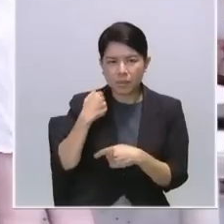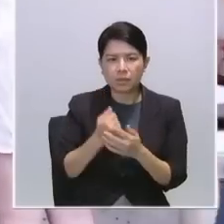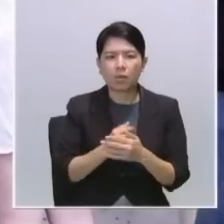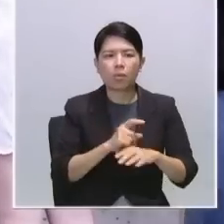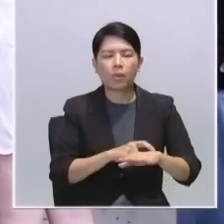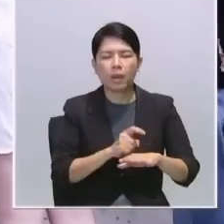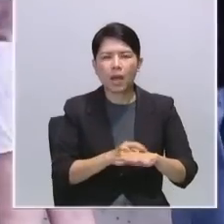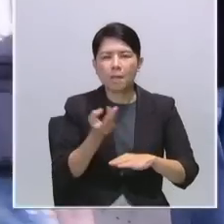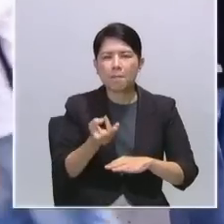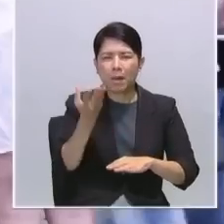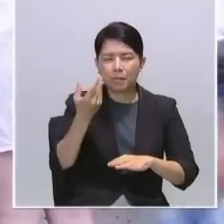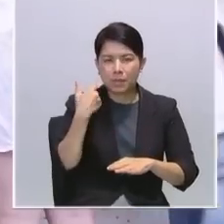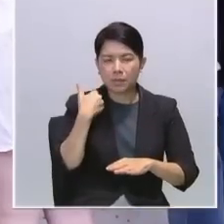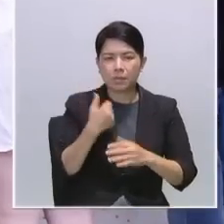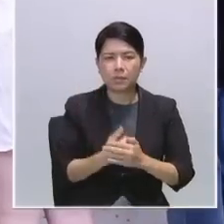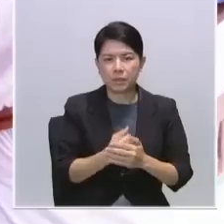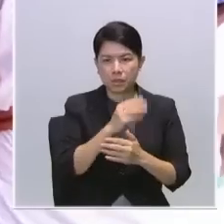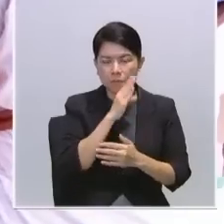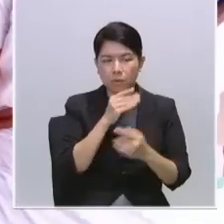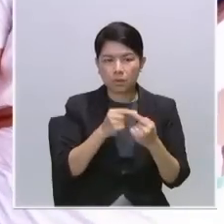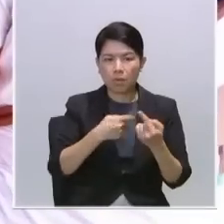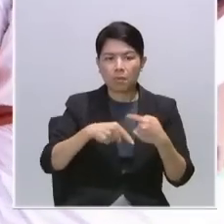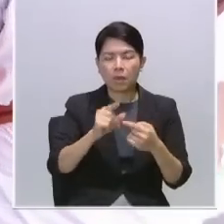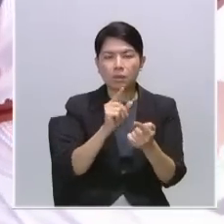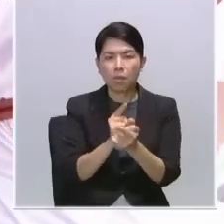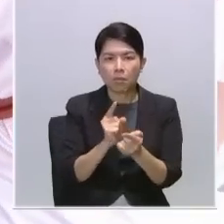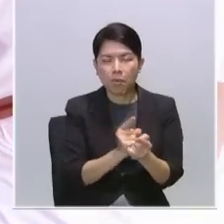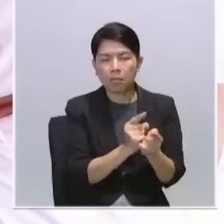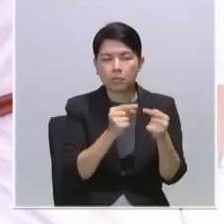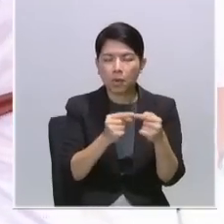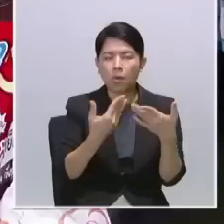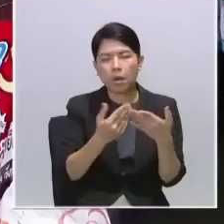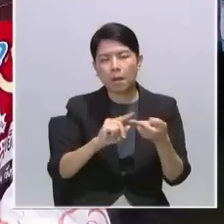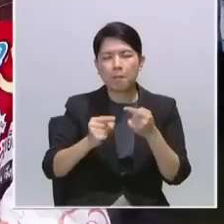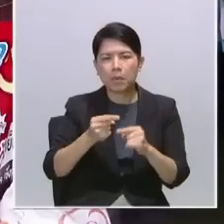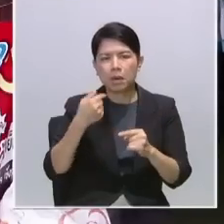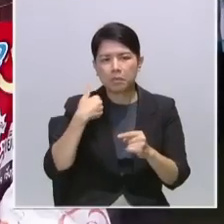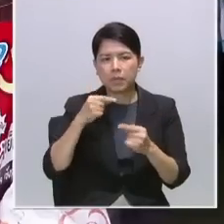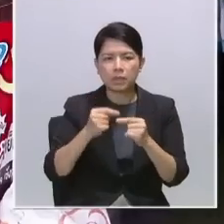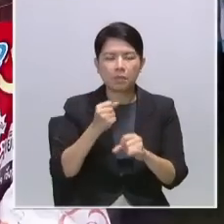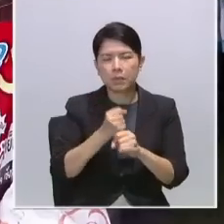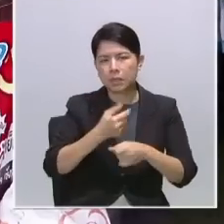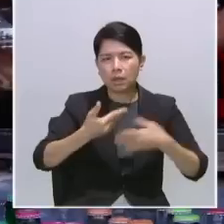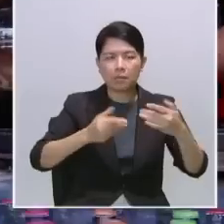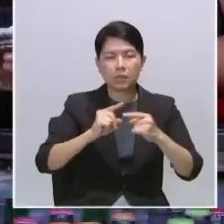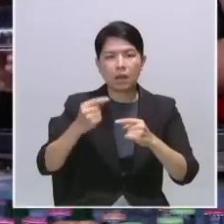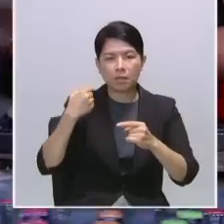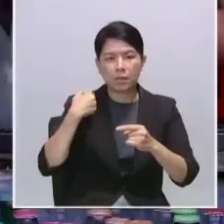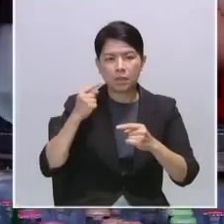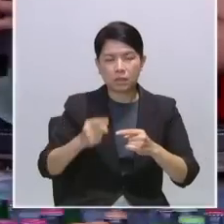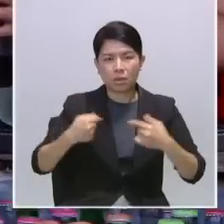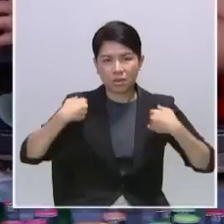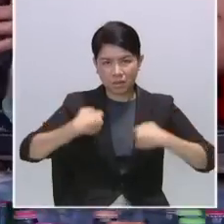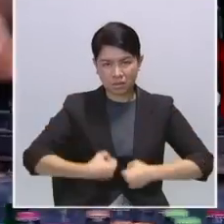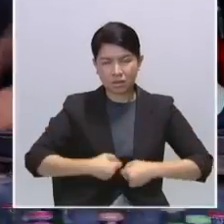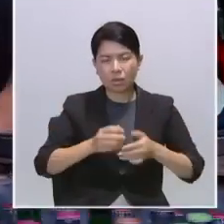จะอยู่นอกบ้านนะครับแล้วก็ถ้าออกเกิดต้องไปเจอเพื่อนฝูงไปทำกิจกรรมกลางแจ้งไปทำกิจกรรมการเมืองอะไรก็ตามเนี่ยสวมเสื้อผ้าสีอ่อนหน่อย